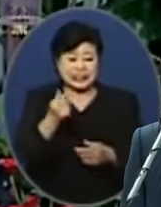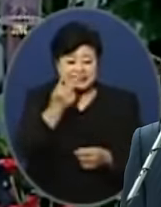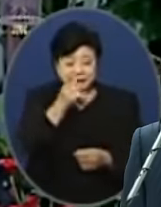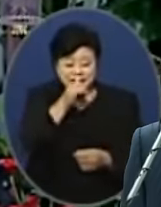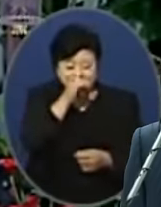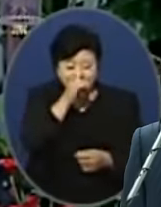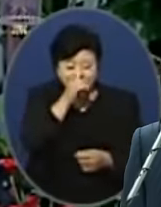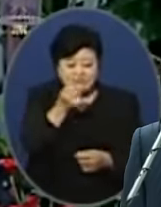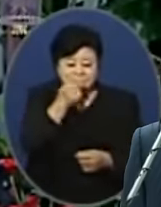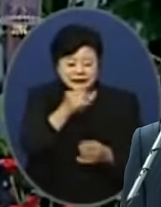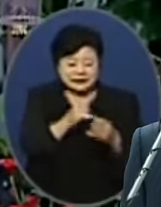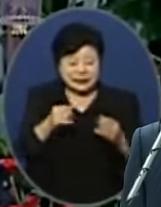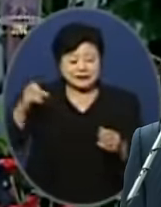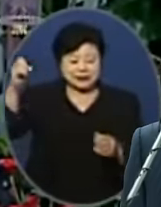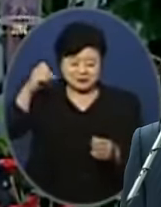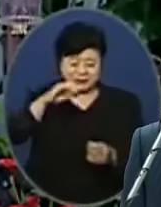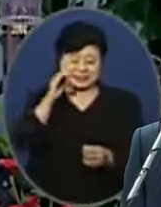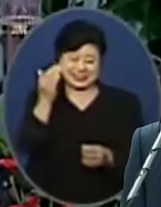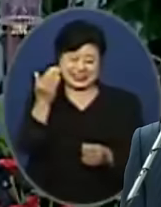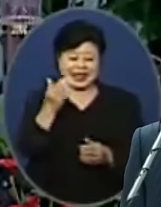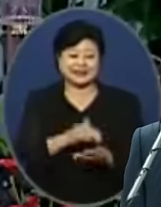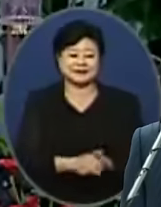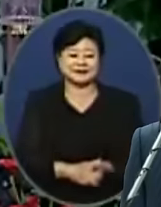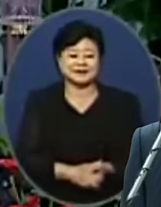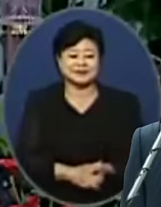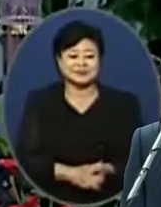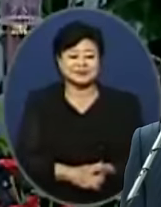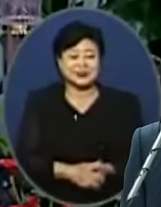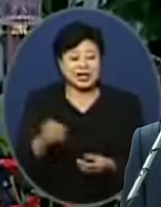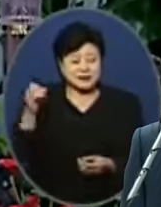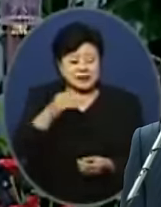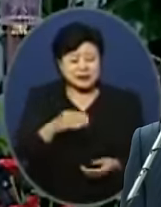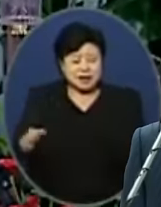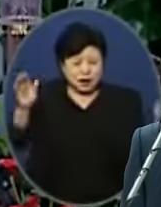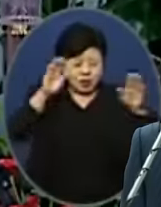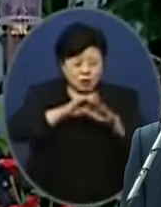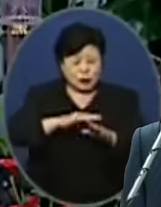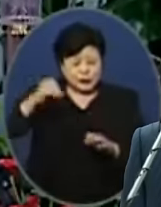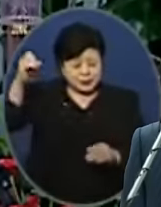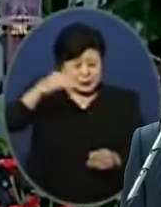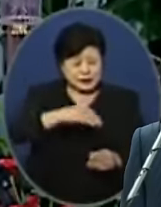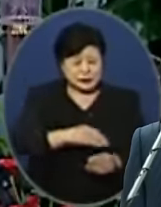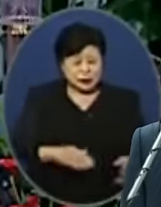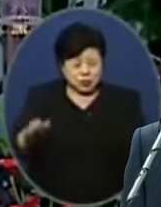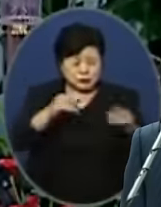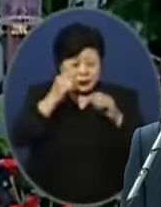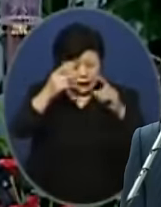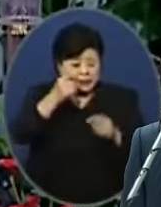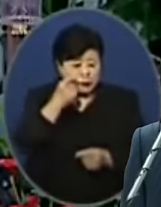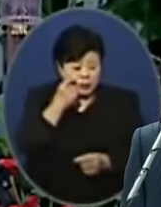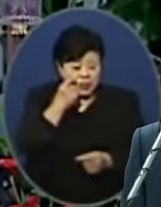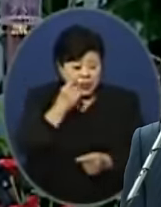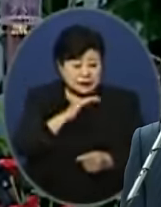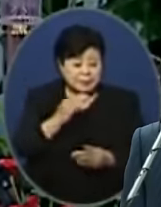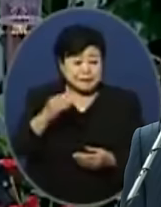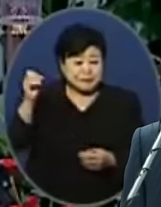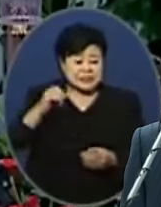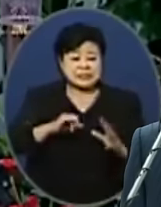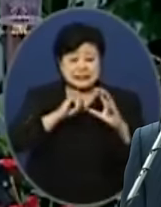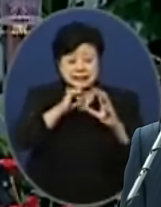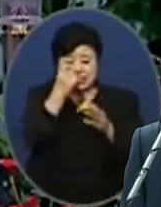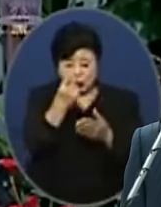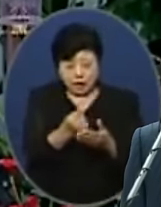생명이 있었으니 이 생명은 사람들의 빛이라. 빛이 어두움에 비추임에 어두움이 깨닫지 못하더라. 참빛 곧